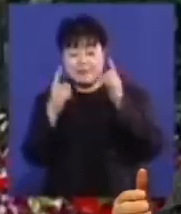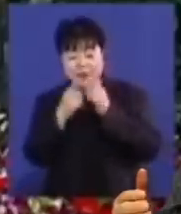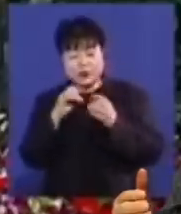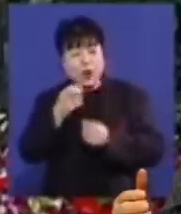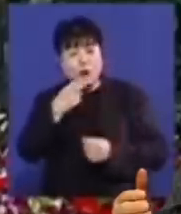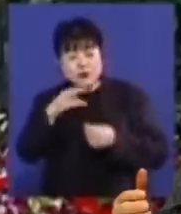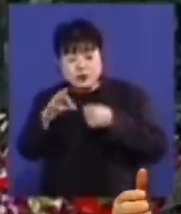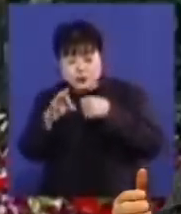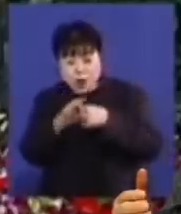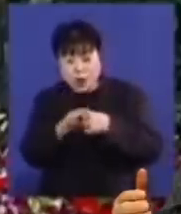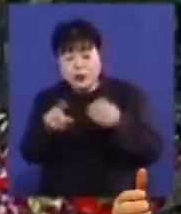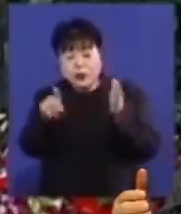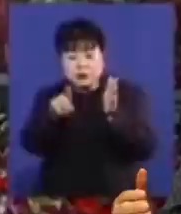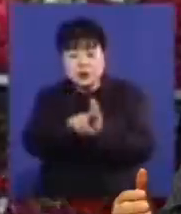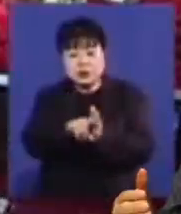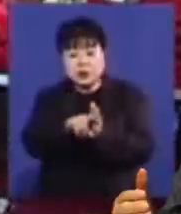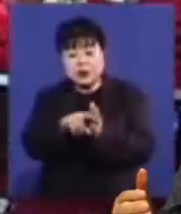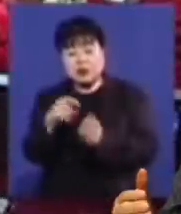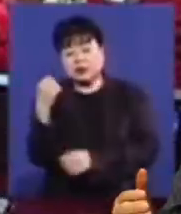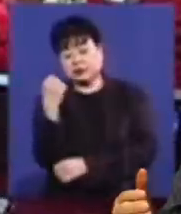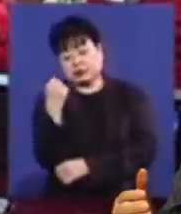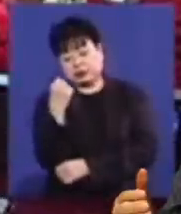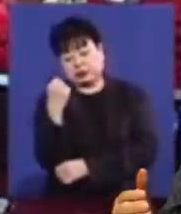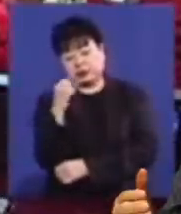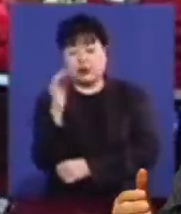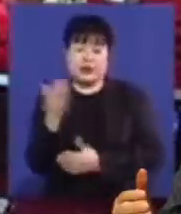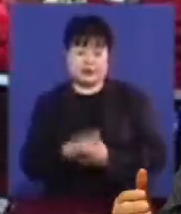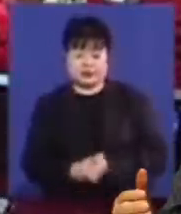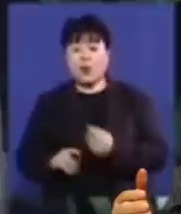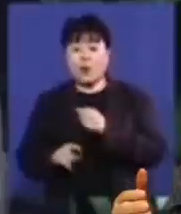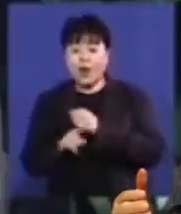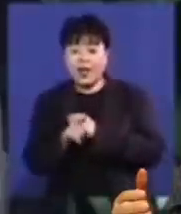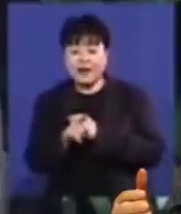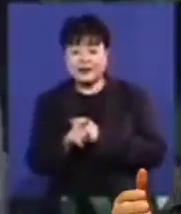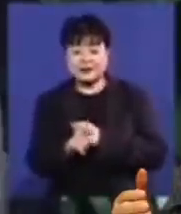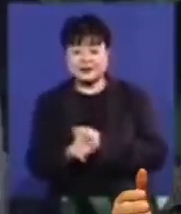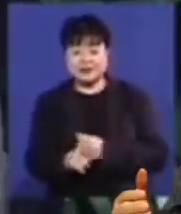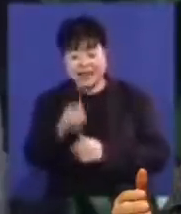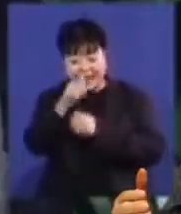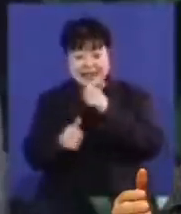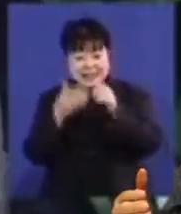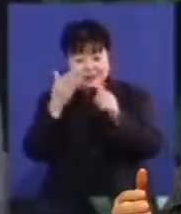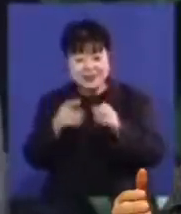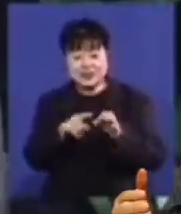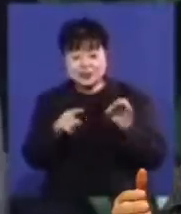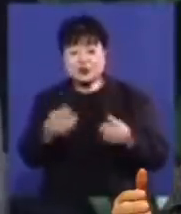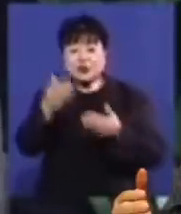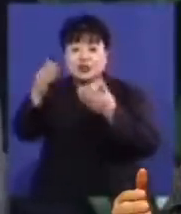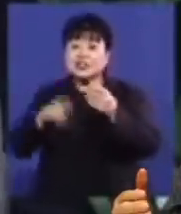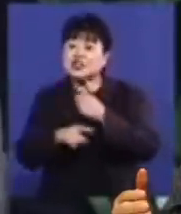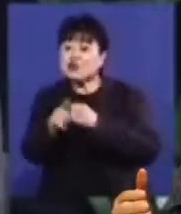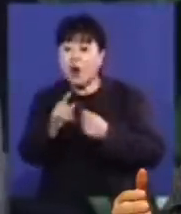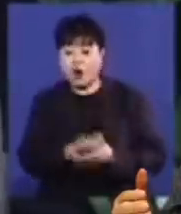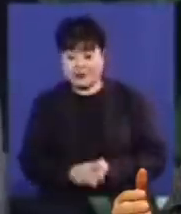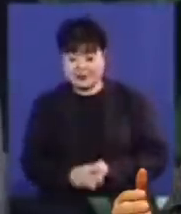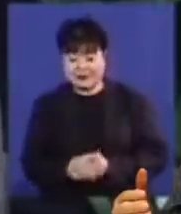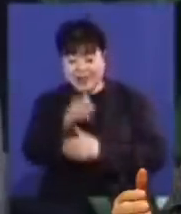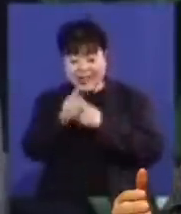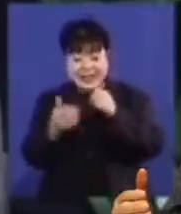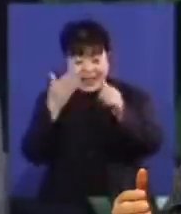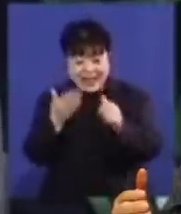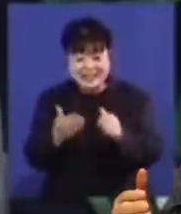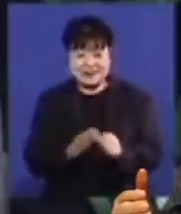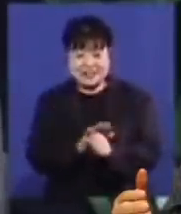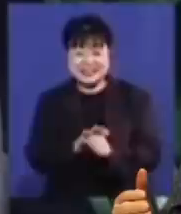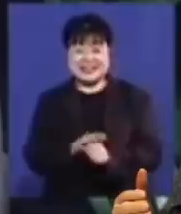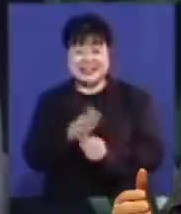아니하면 신앙이 흔들리는 것은 당연한 이치인 것입니다. 왜 하나님께 십일조 드리느냐? 하나님을